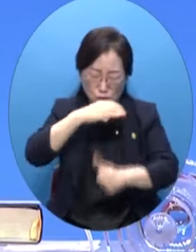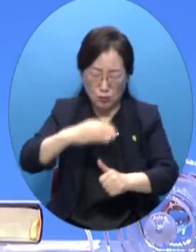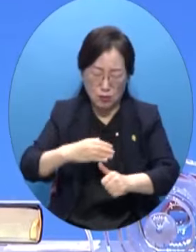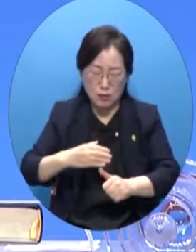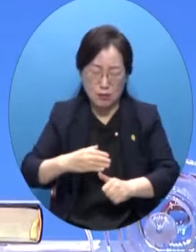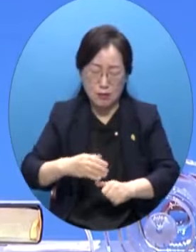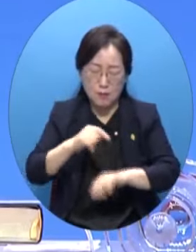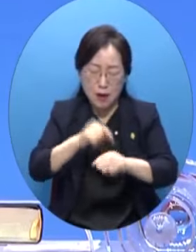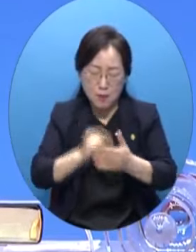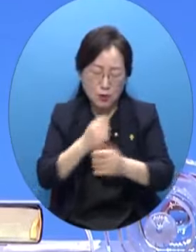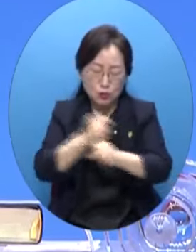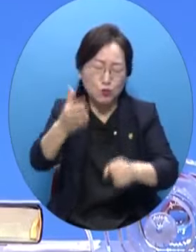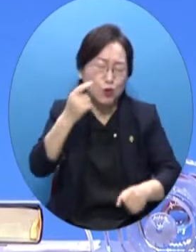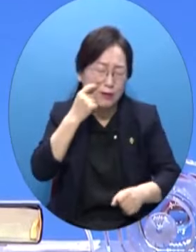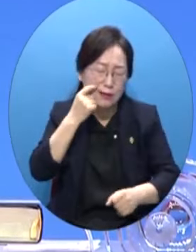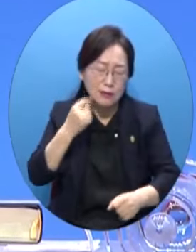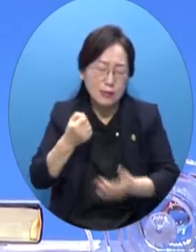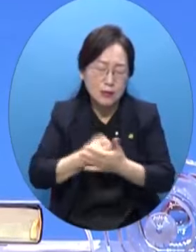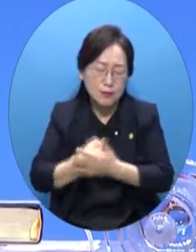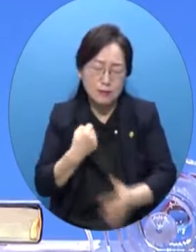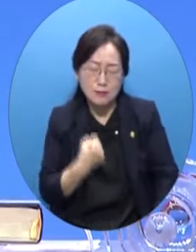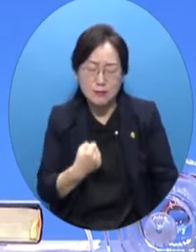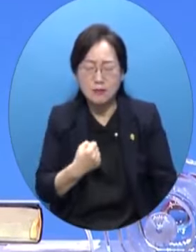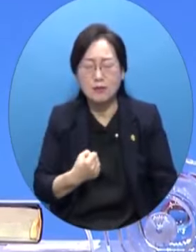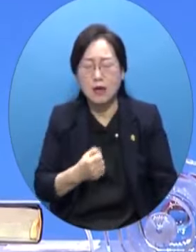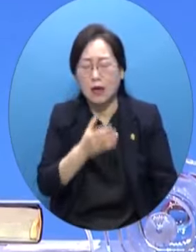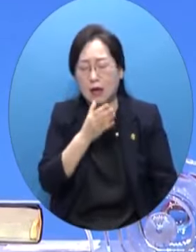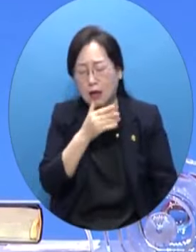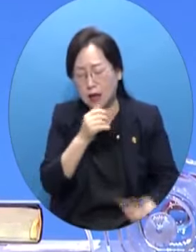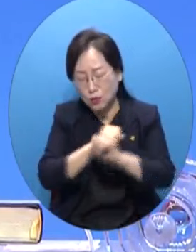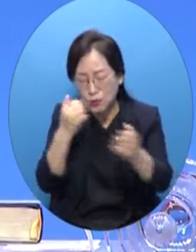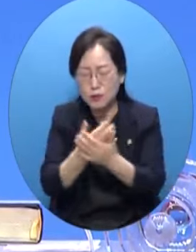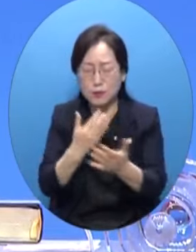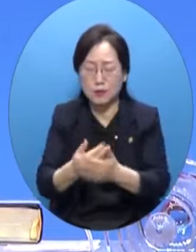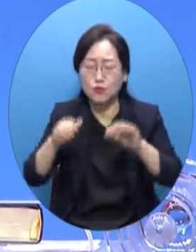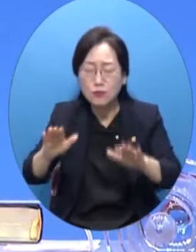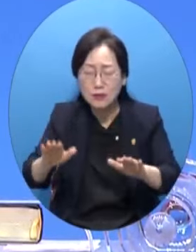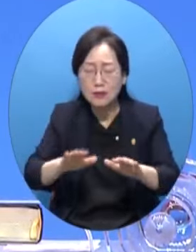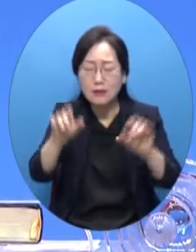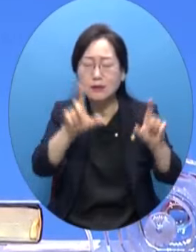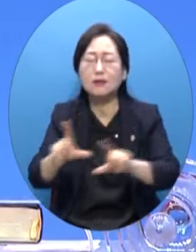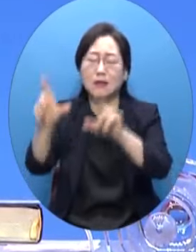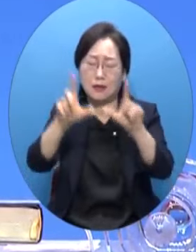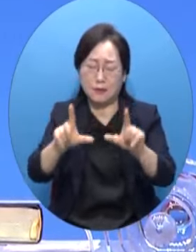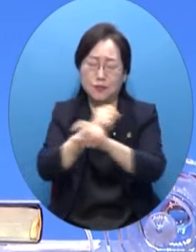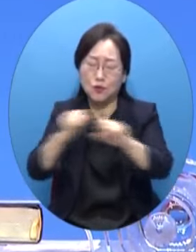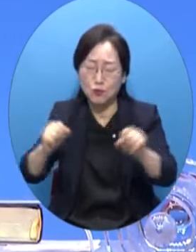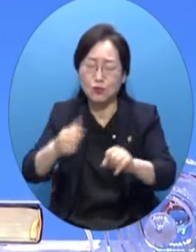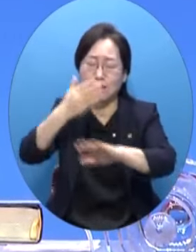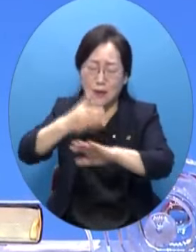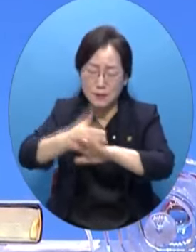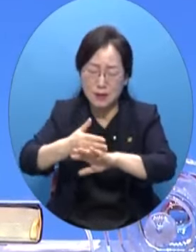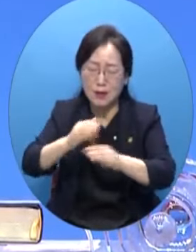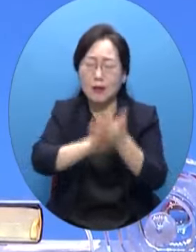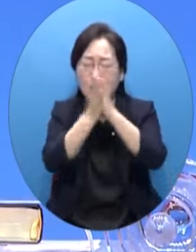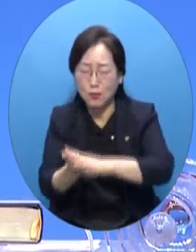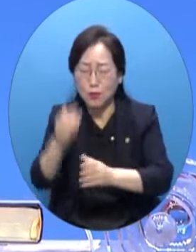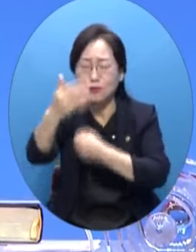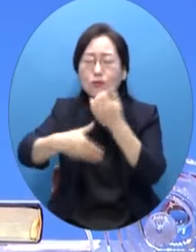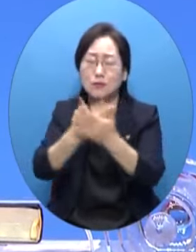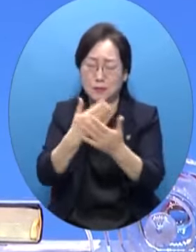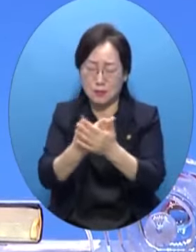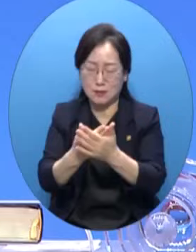섭섭함과 원한을 품고 살았던 죄들을 용서하여 주시고, 오늘 우리의 삶이 용서와 감사로 바뀌어지게 하여